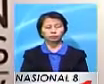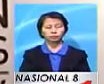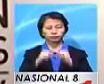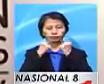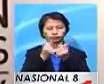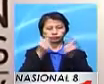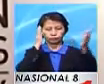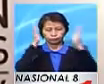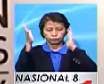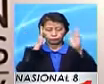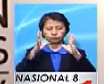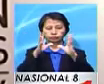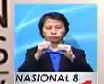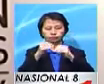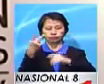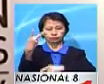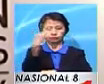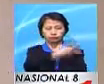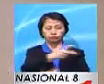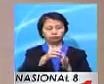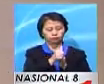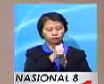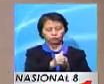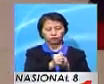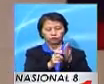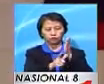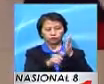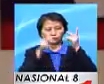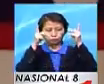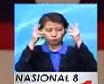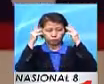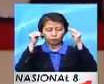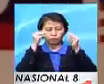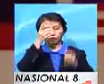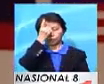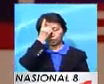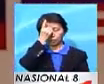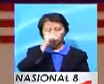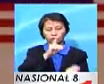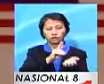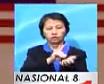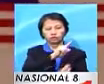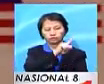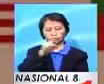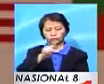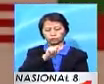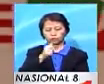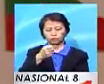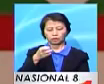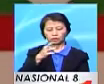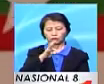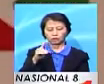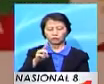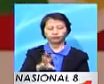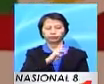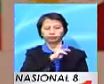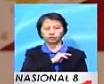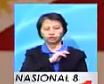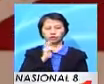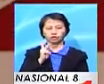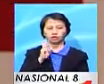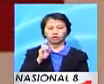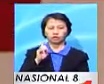Delegasi Malaysia pada mesyuarat dua hari itu diketuai Timbalan Perdana Menteri Datuk Seri Dr. Ahmad Zahid Hamidi yang juga Menteri Dalam